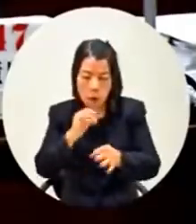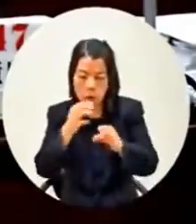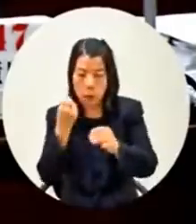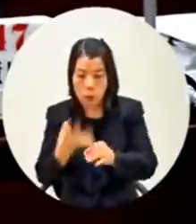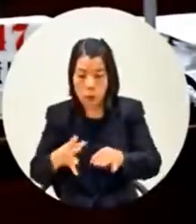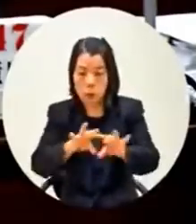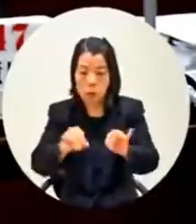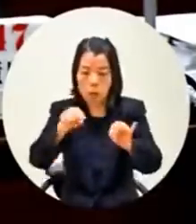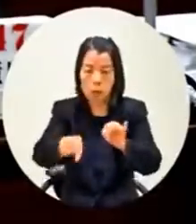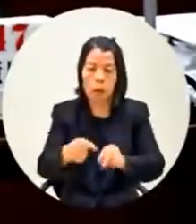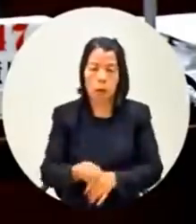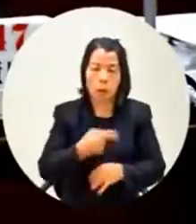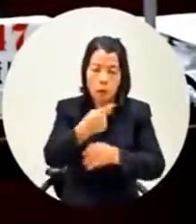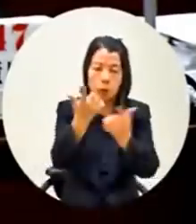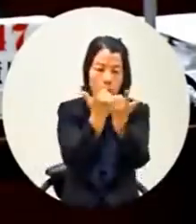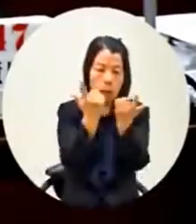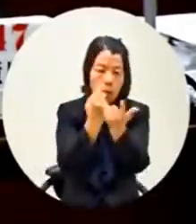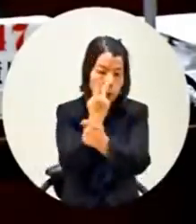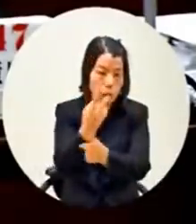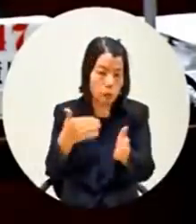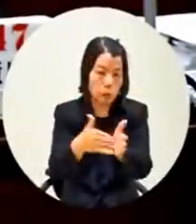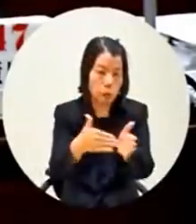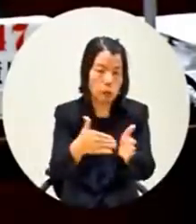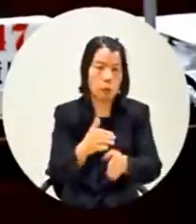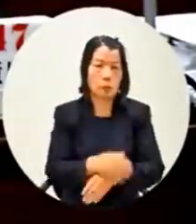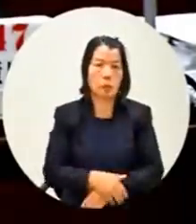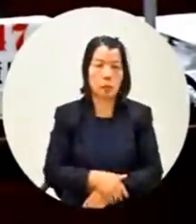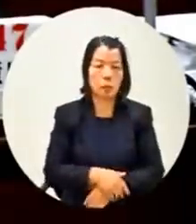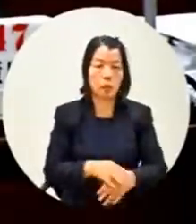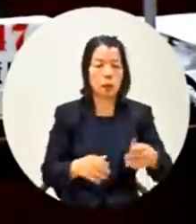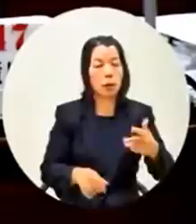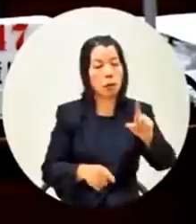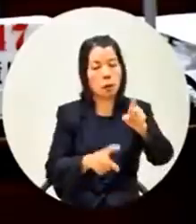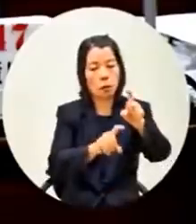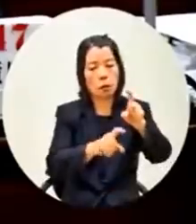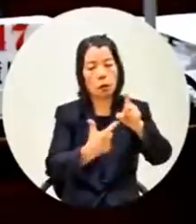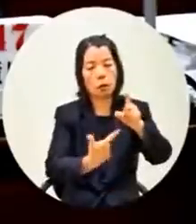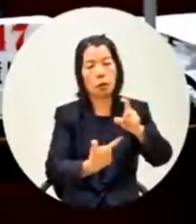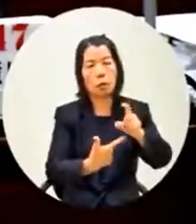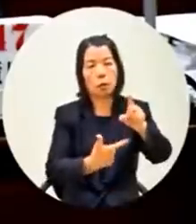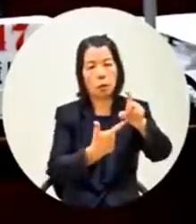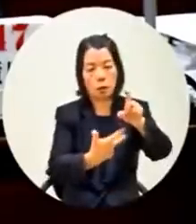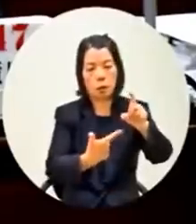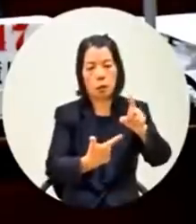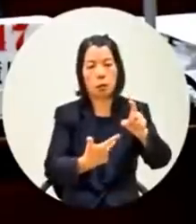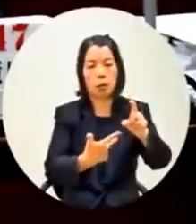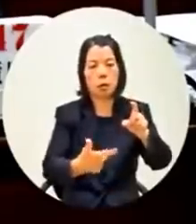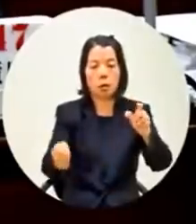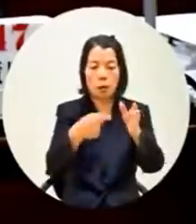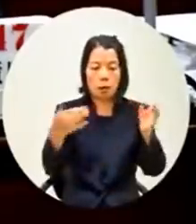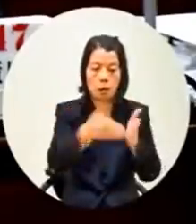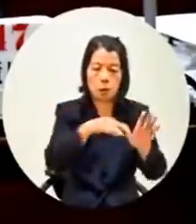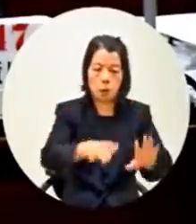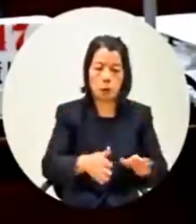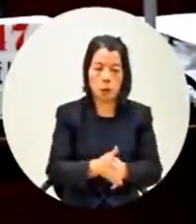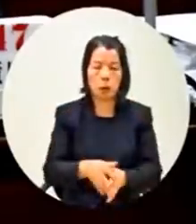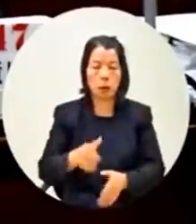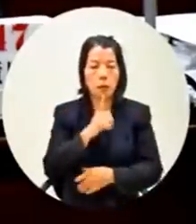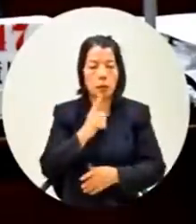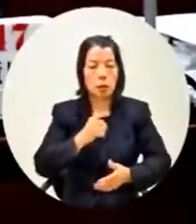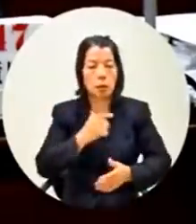到台北拜访完，10月7号就到高雄的庆富大楼密商土地租